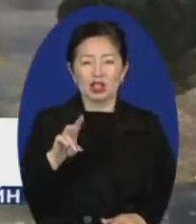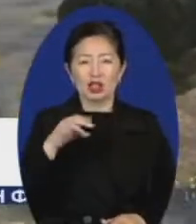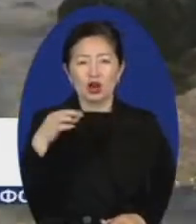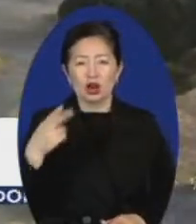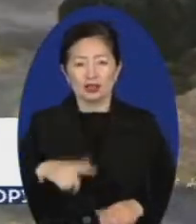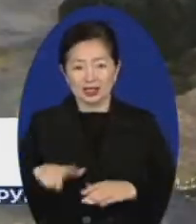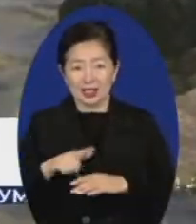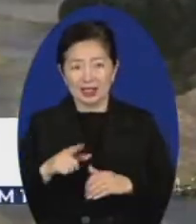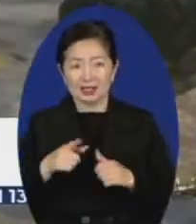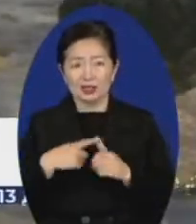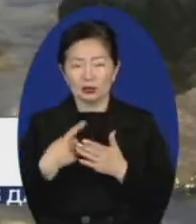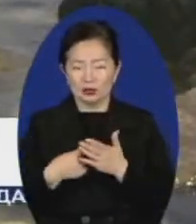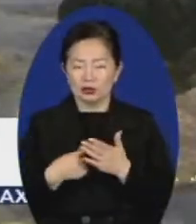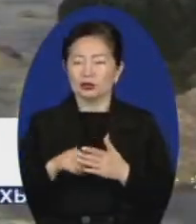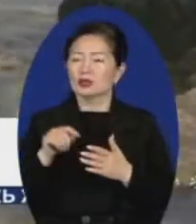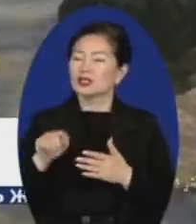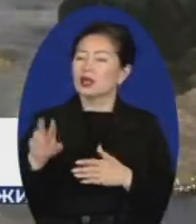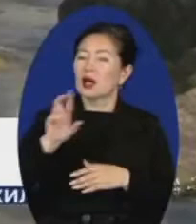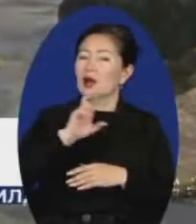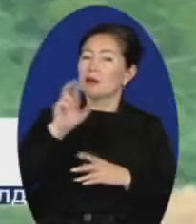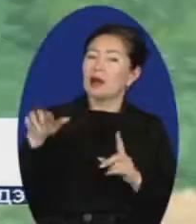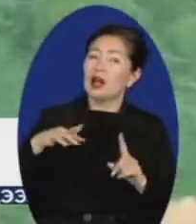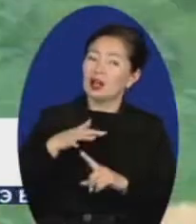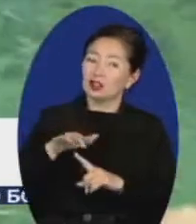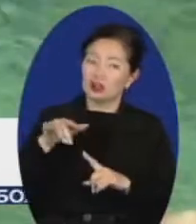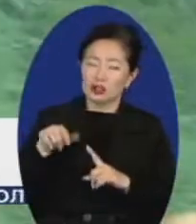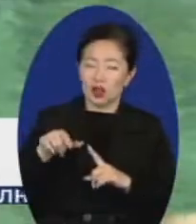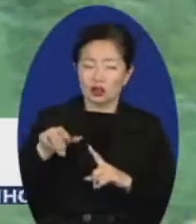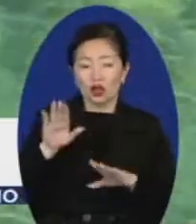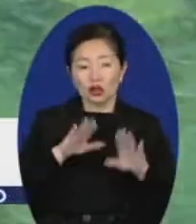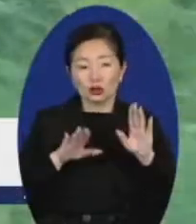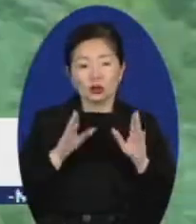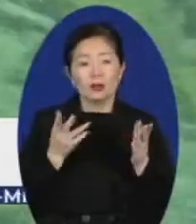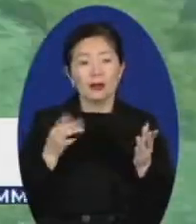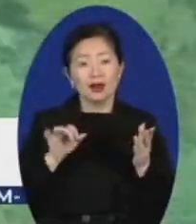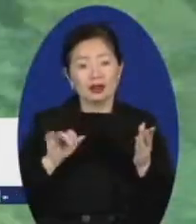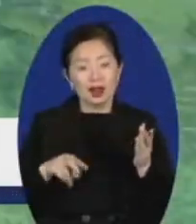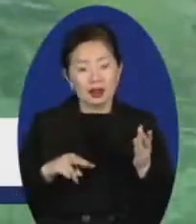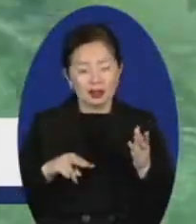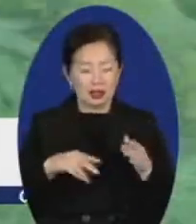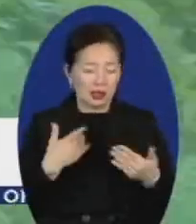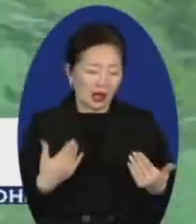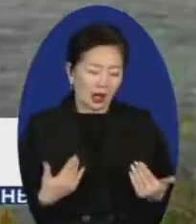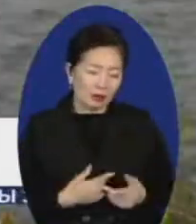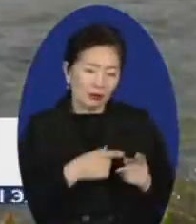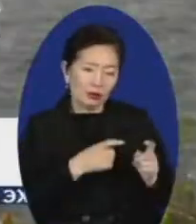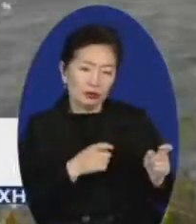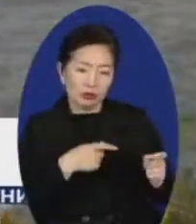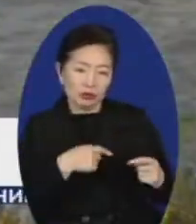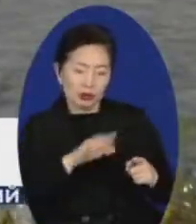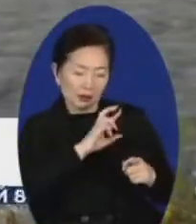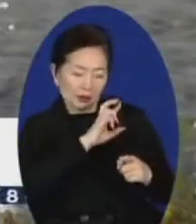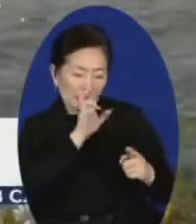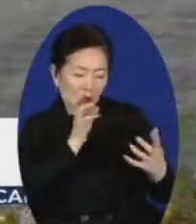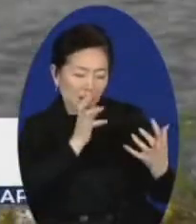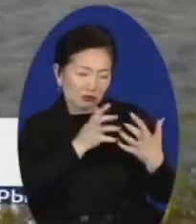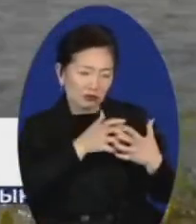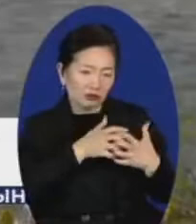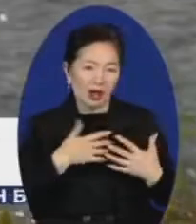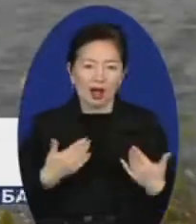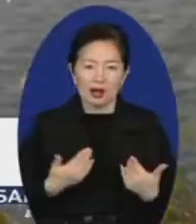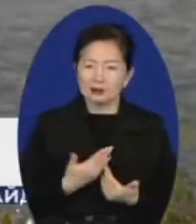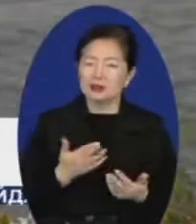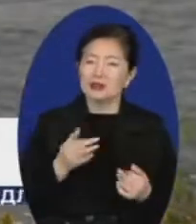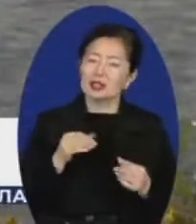газарт бүртгүүлэхэд тухайн газрын байгаль орчны яг одоогийн нөхцөл байдал, мөн тухайн нутагт амьдарч байгаа уугуул иргэдийн байгальтайгаа хэрхэн